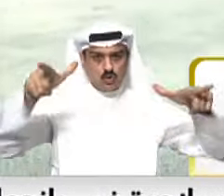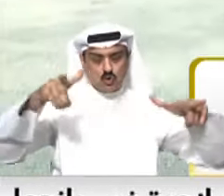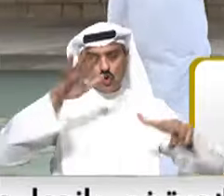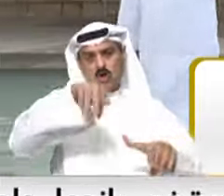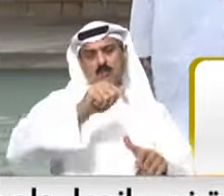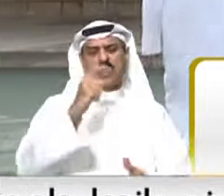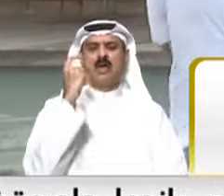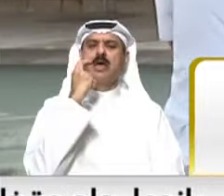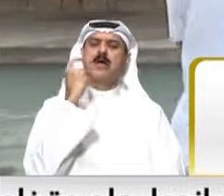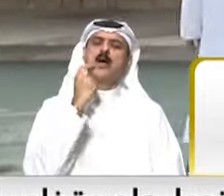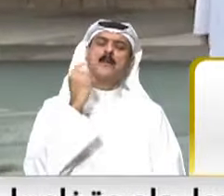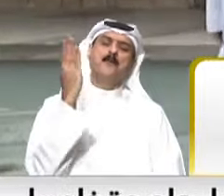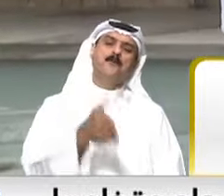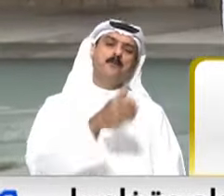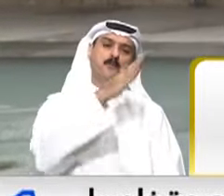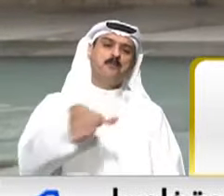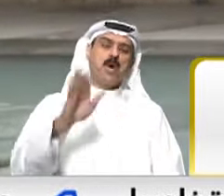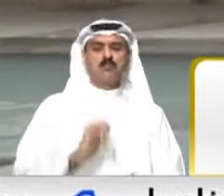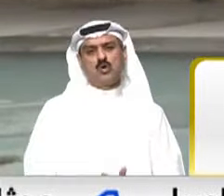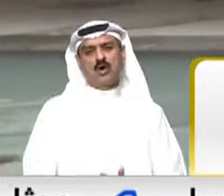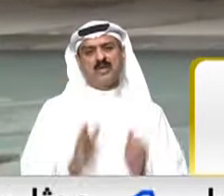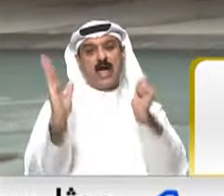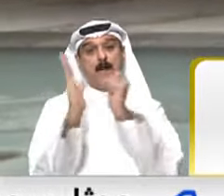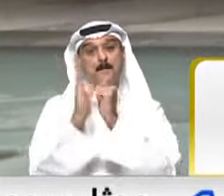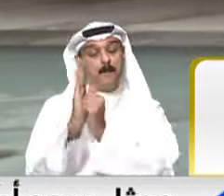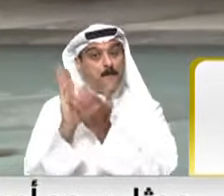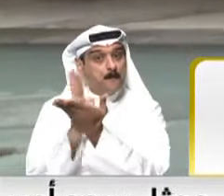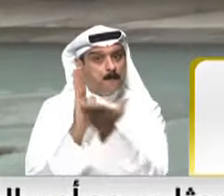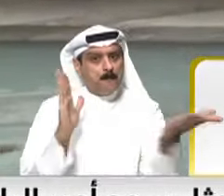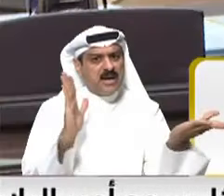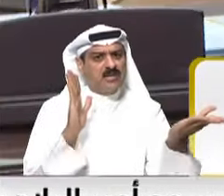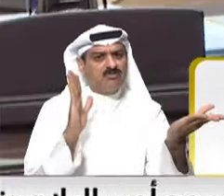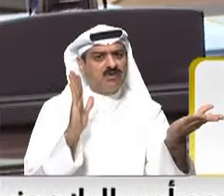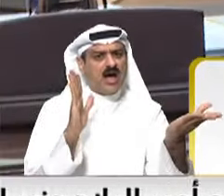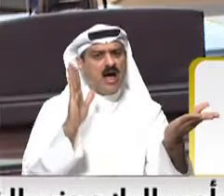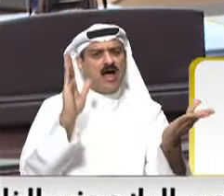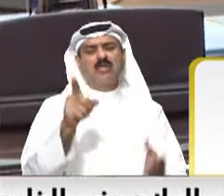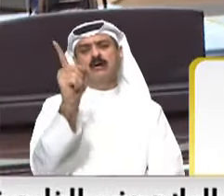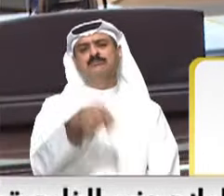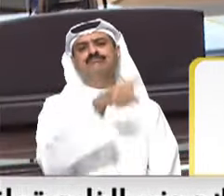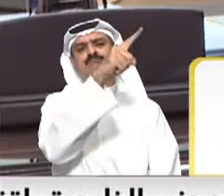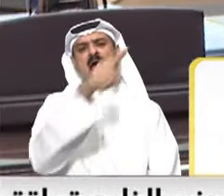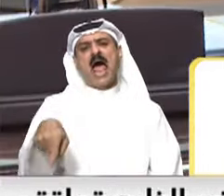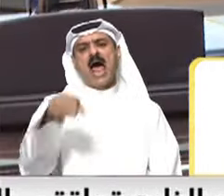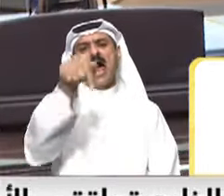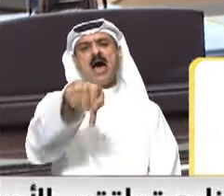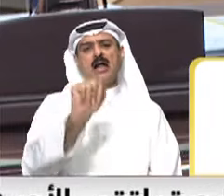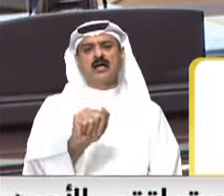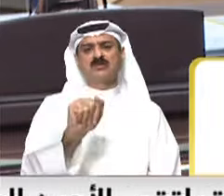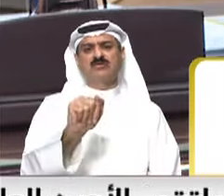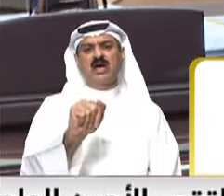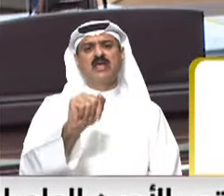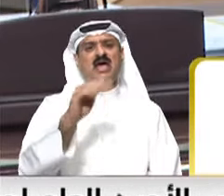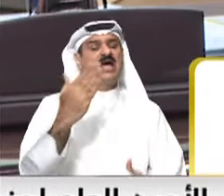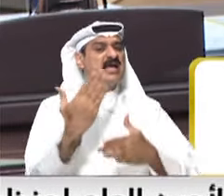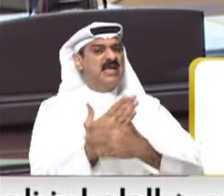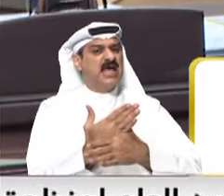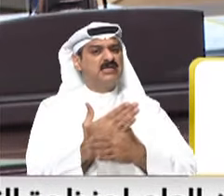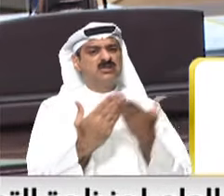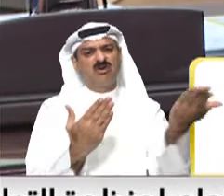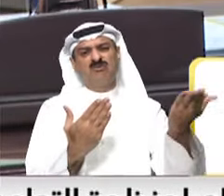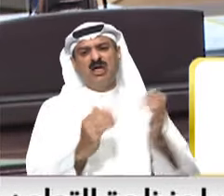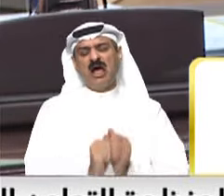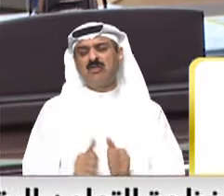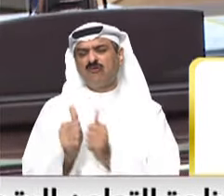أن وجود العزاب داخل مناطق السكن الخاص يشكل خطر على قاطني هذه العقارات، خصوصا أن كلها